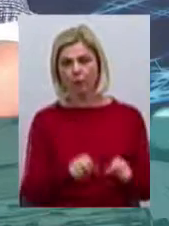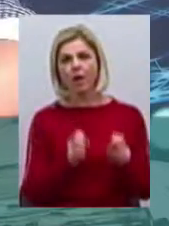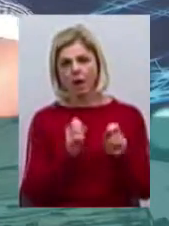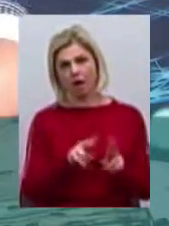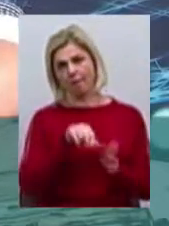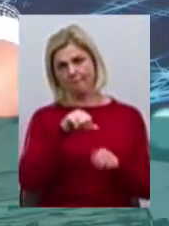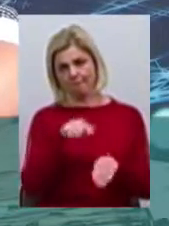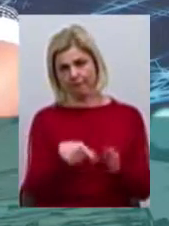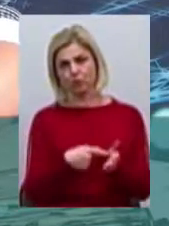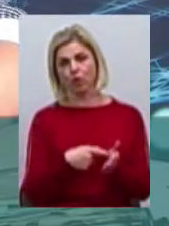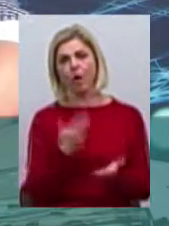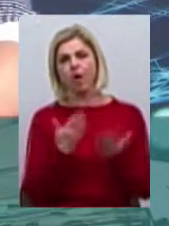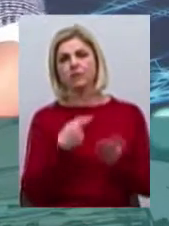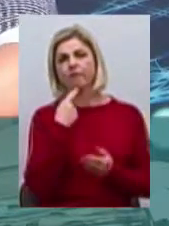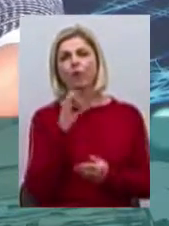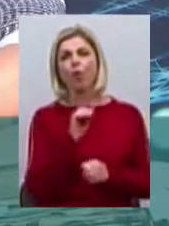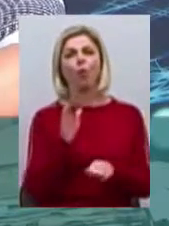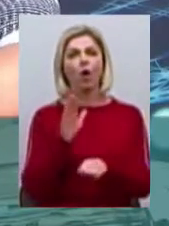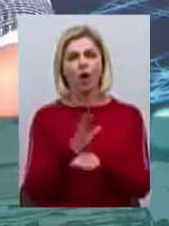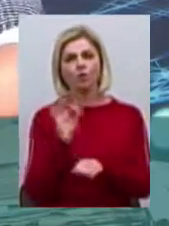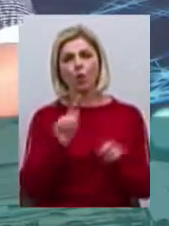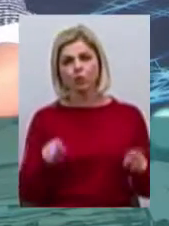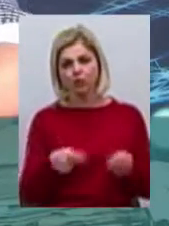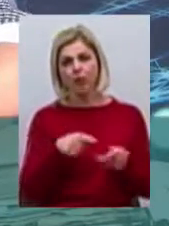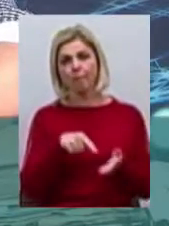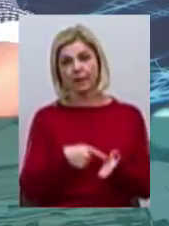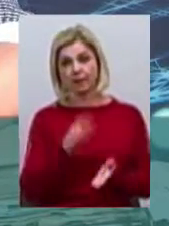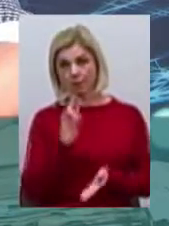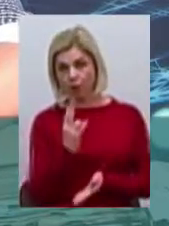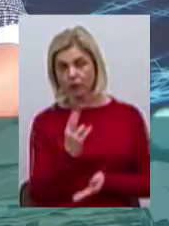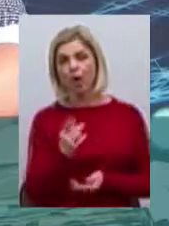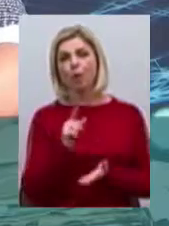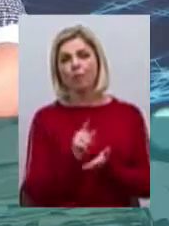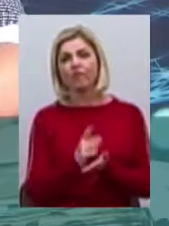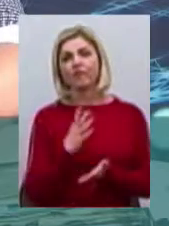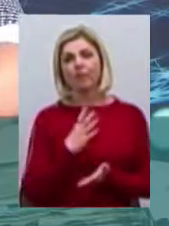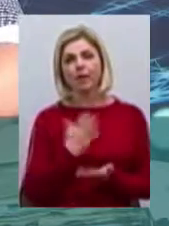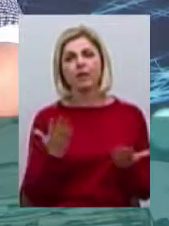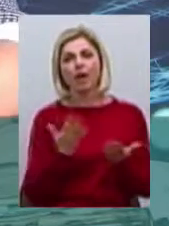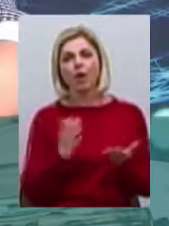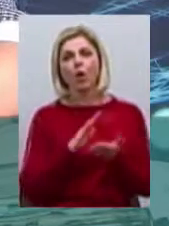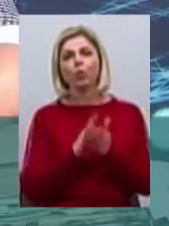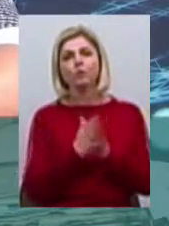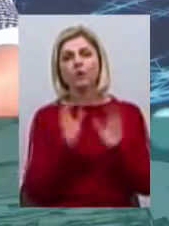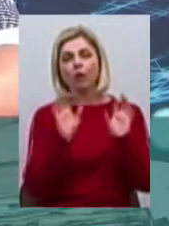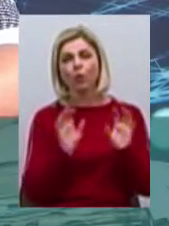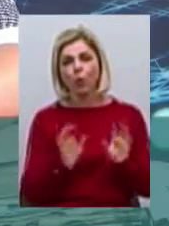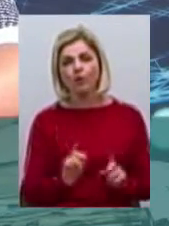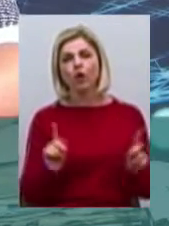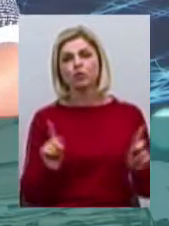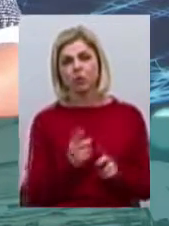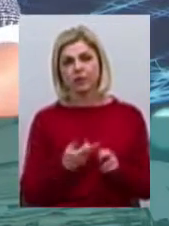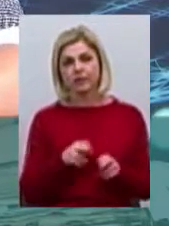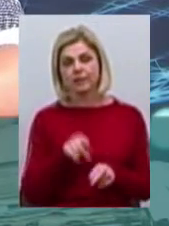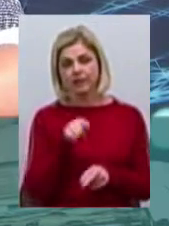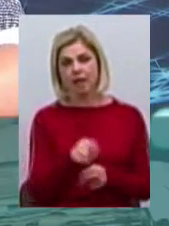про указ, про заснування міста Миколаєва, так? Але повинні бути якісь установи, да? що це взагалі